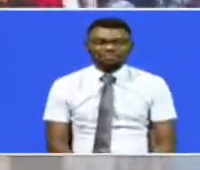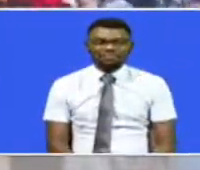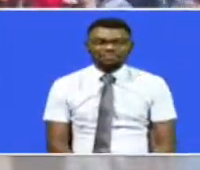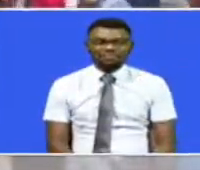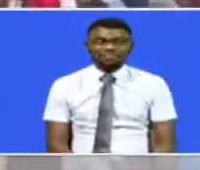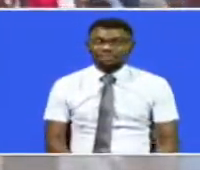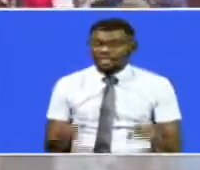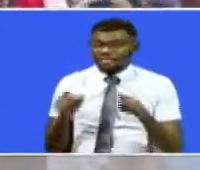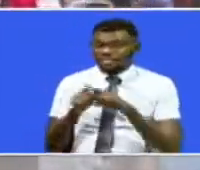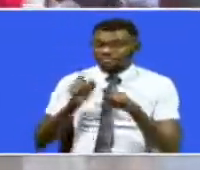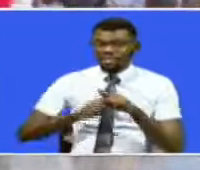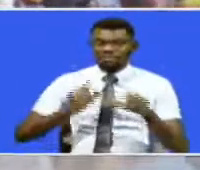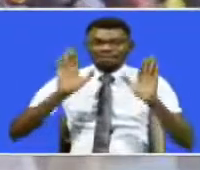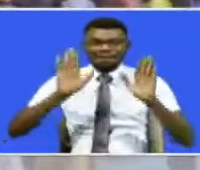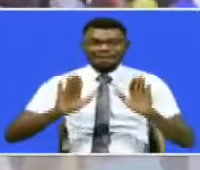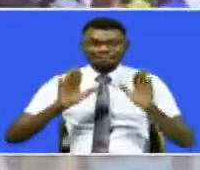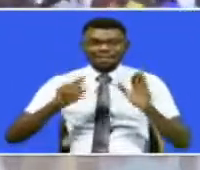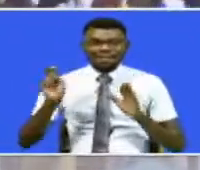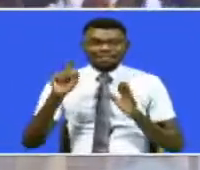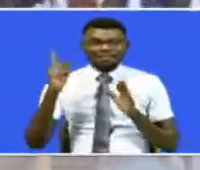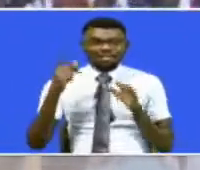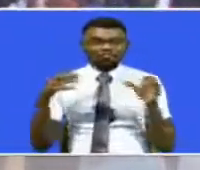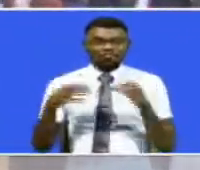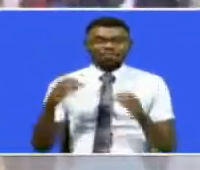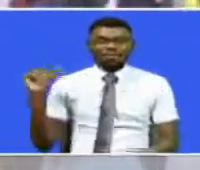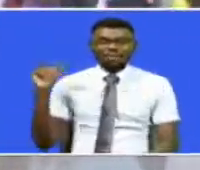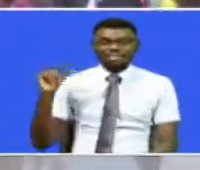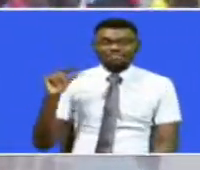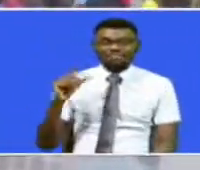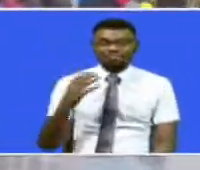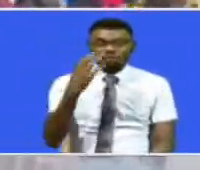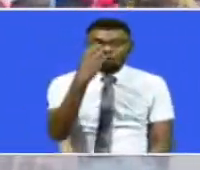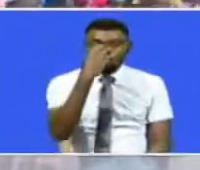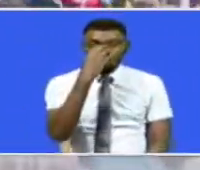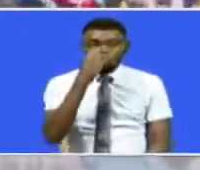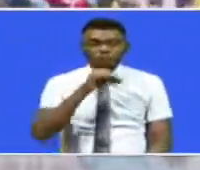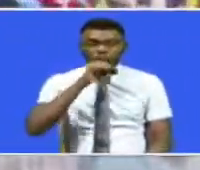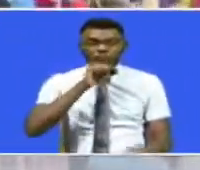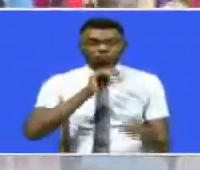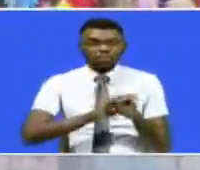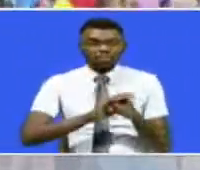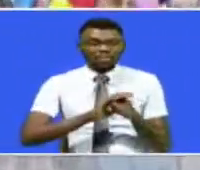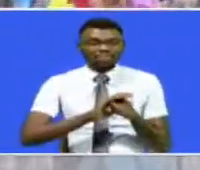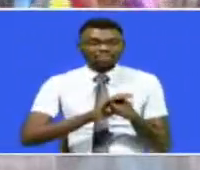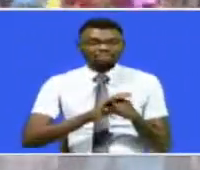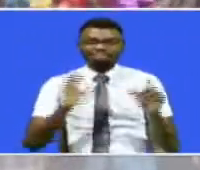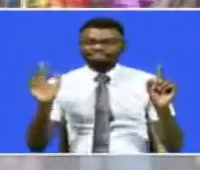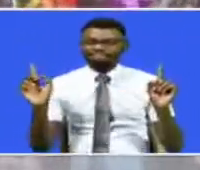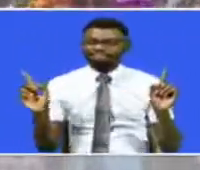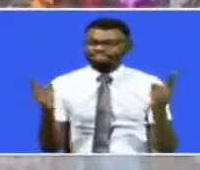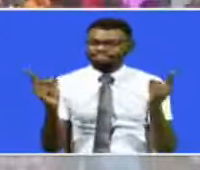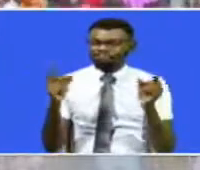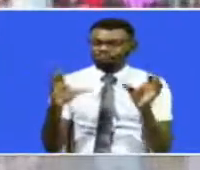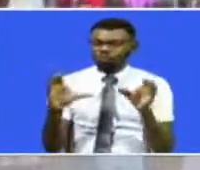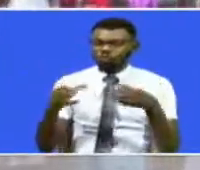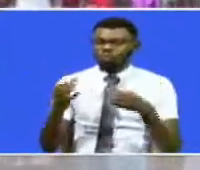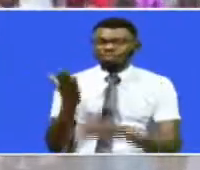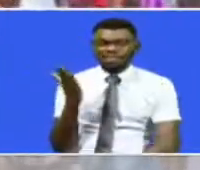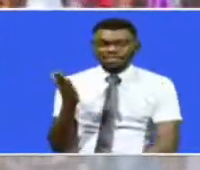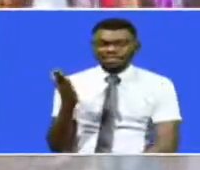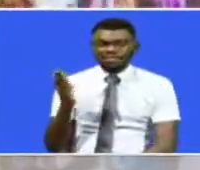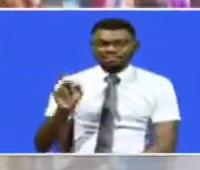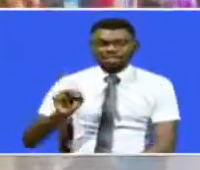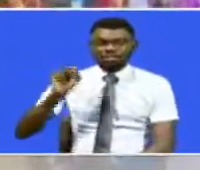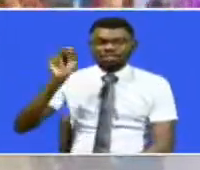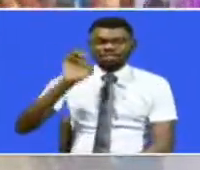Akizungumza wakati wa kampeni za Kenya Kwanza mjini Garissa, Ruto alitoa ahadi kwa jamii ya wafugaji na hasa wanaoishi katika eneo la